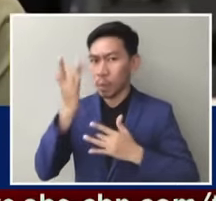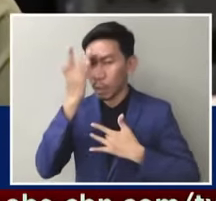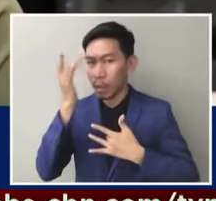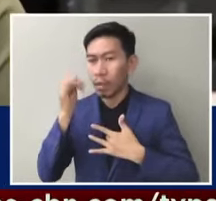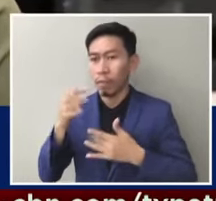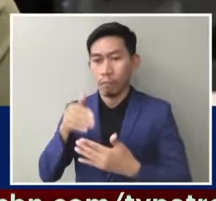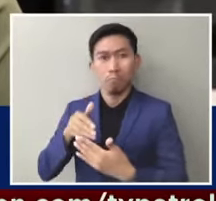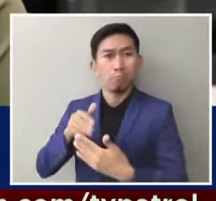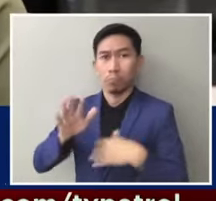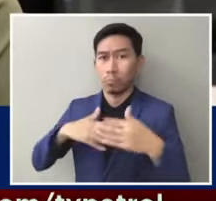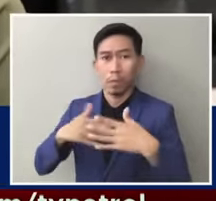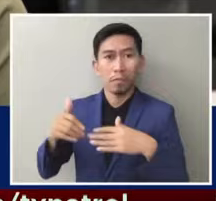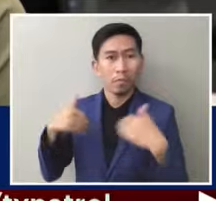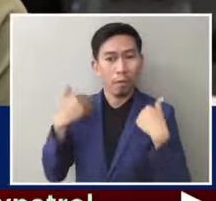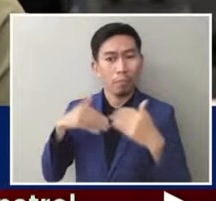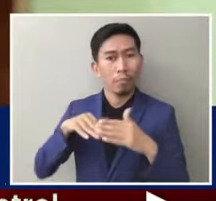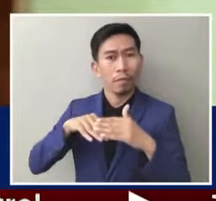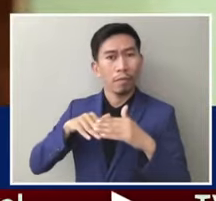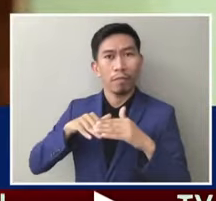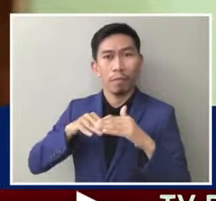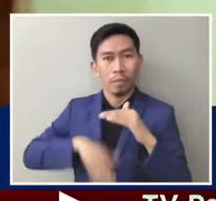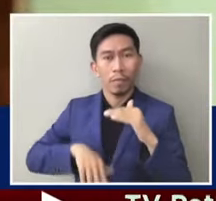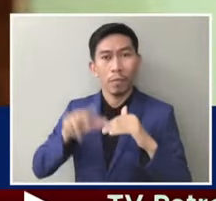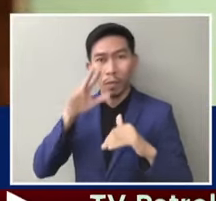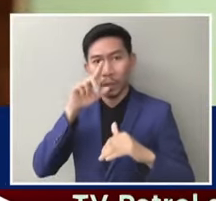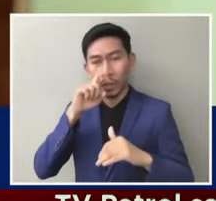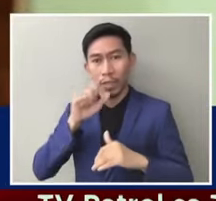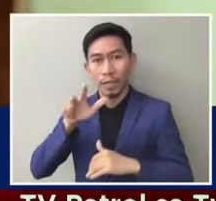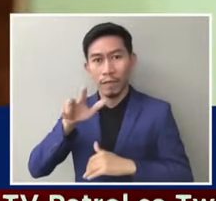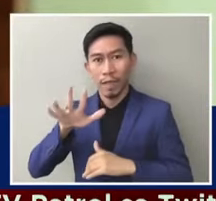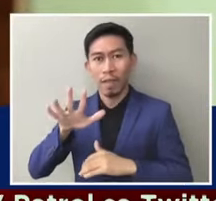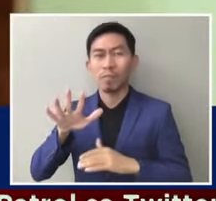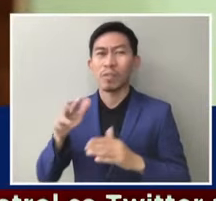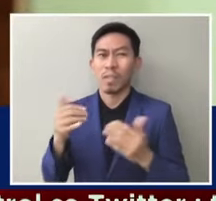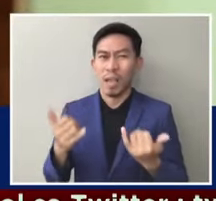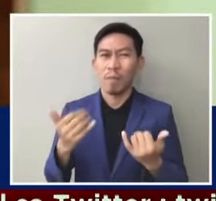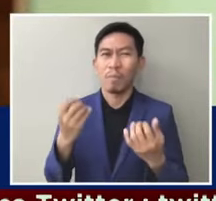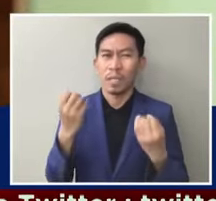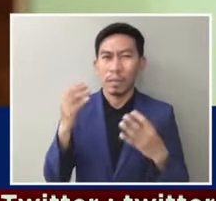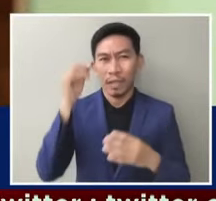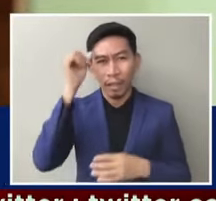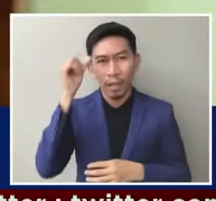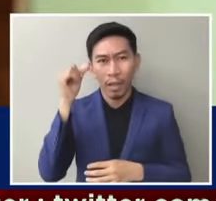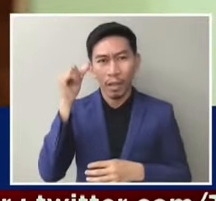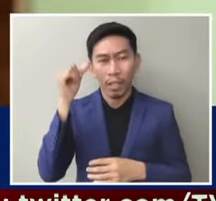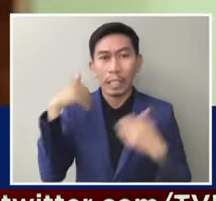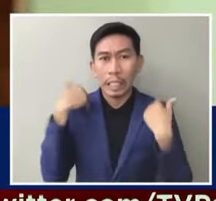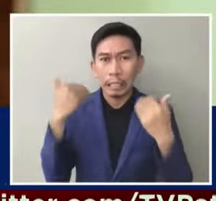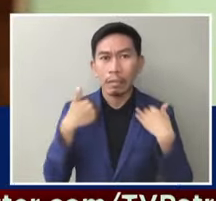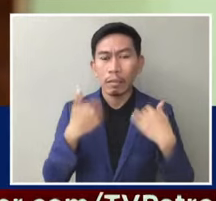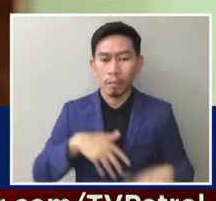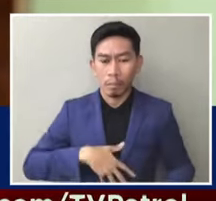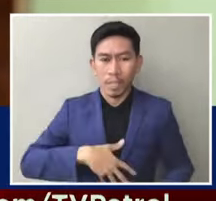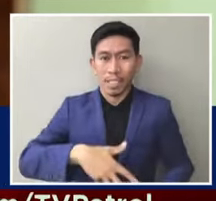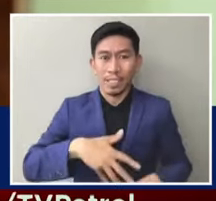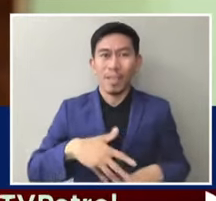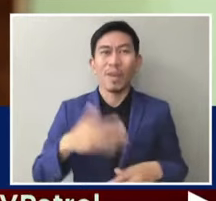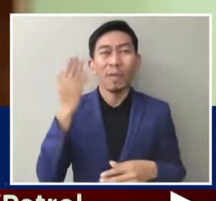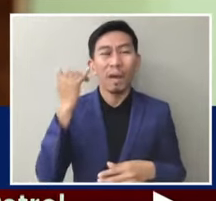35. Sa report, no, marami nang adolescent pregnancy, mm-hmm. no? Because pinaniniwalaan, no, based on evidence